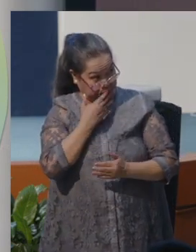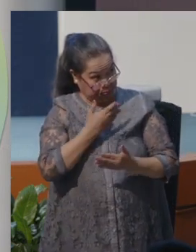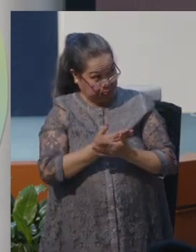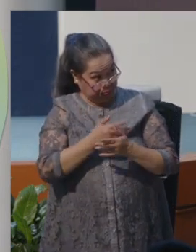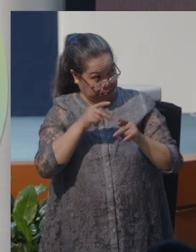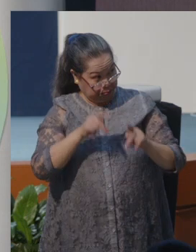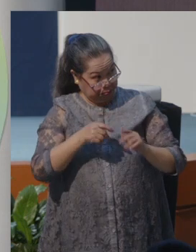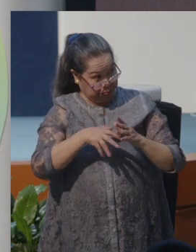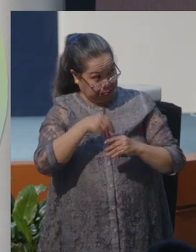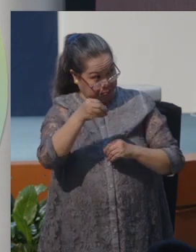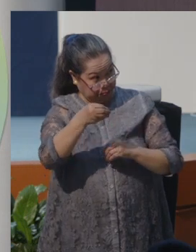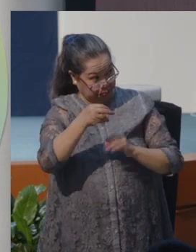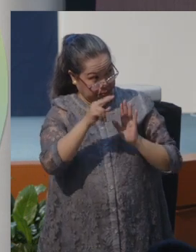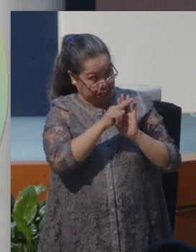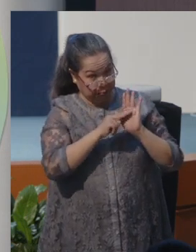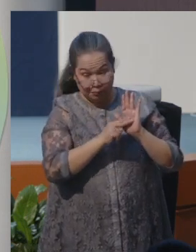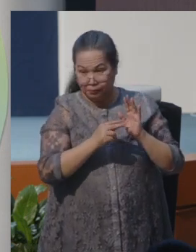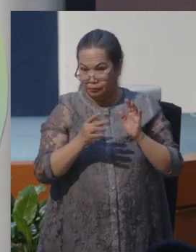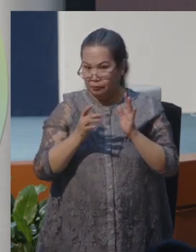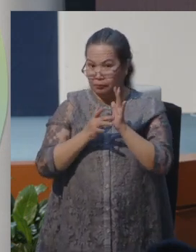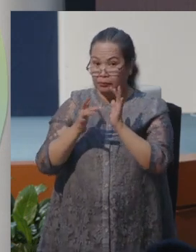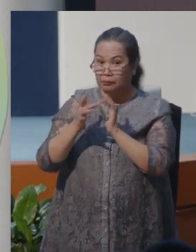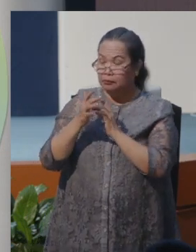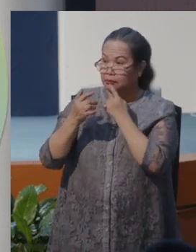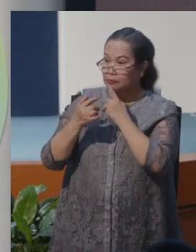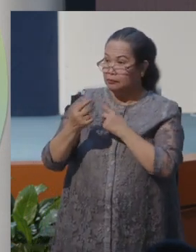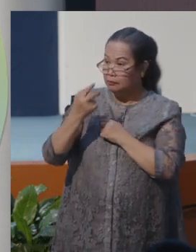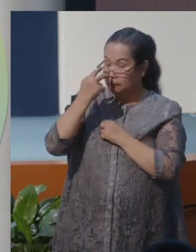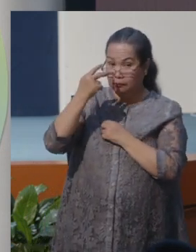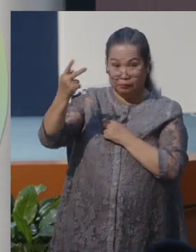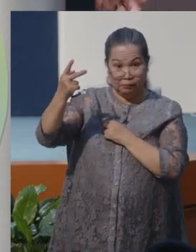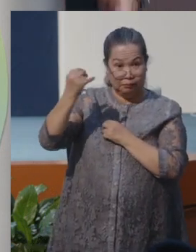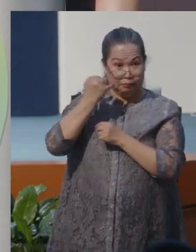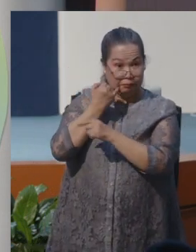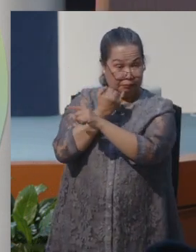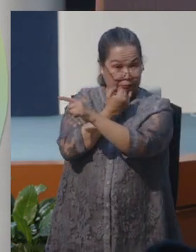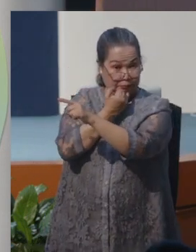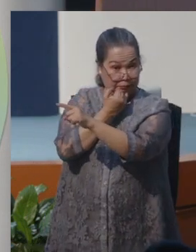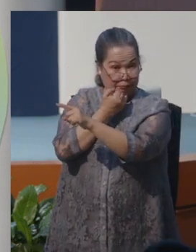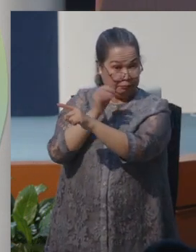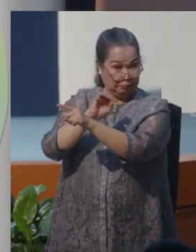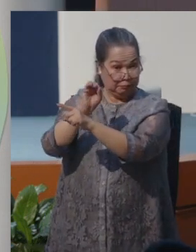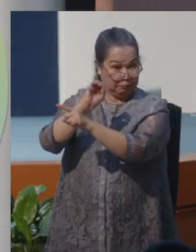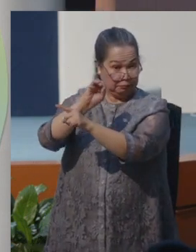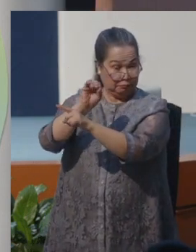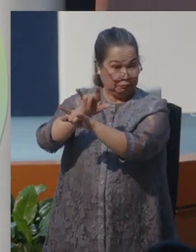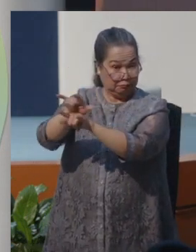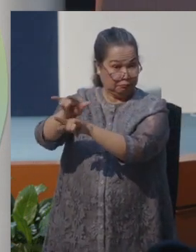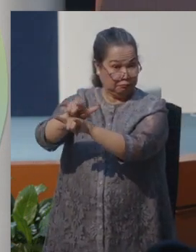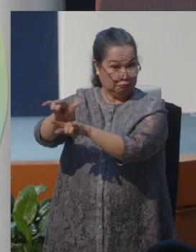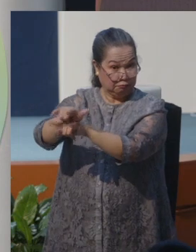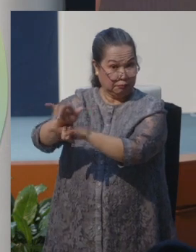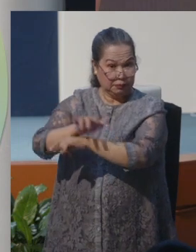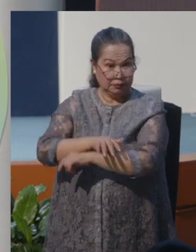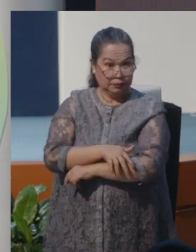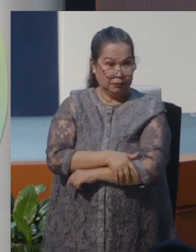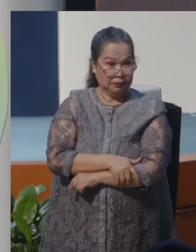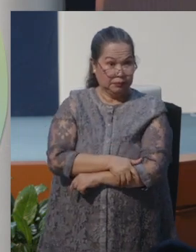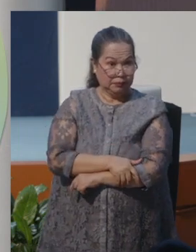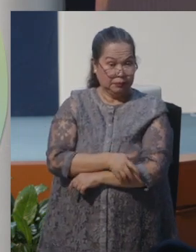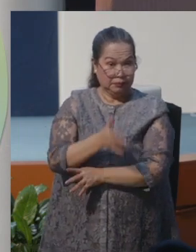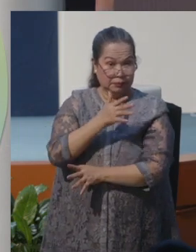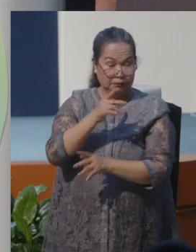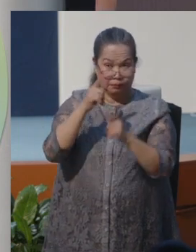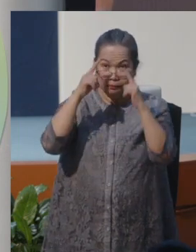yung susunod na verse, sabi sa kanya ni Jesus, behold, an Israelite indeed in whom there is no deceit. Siguro napahiya